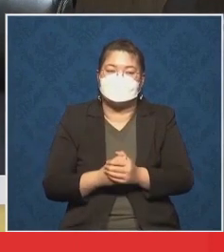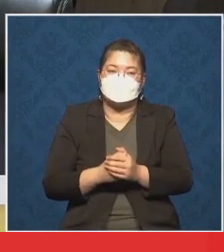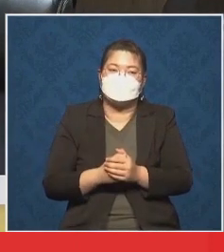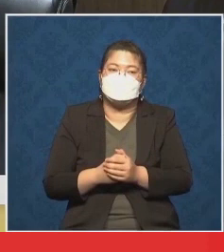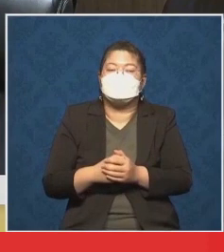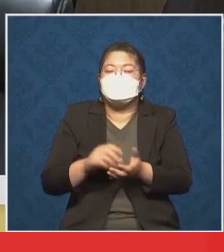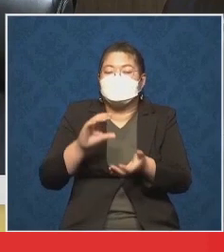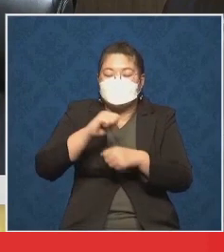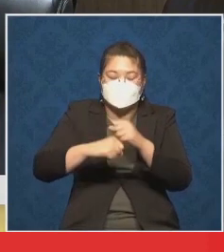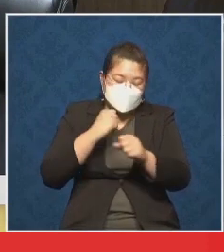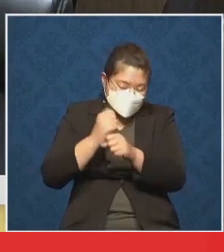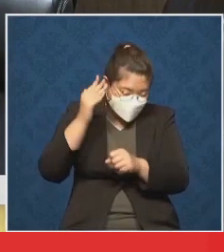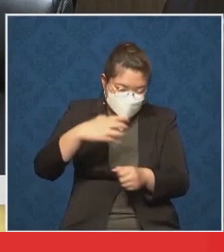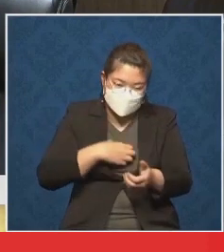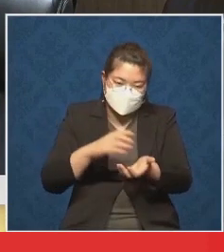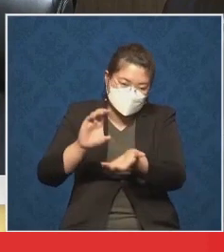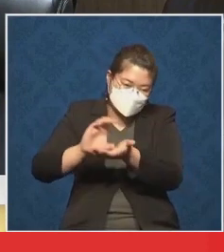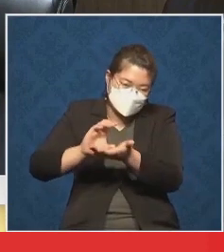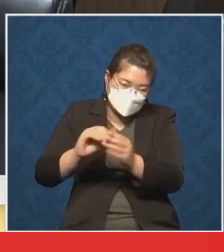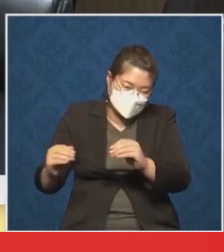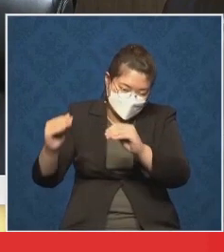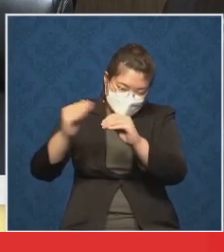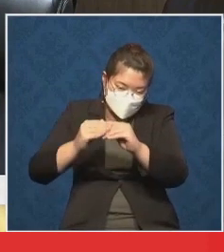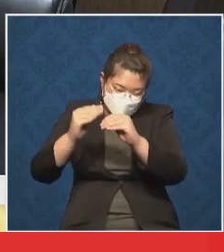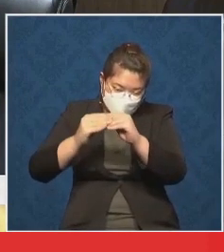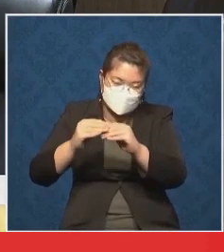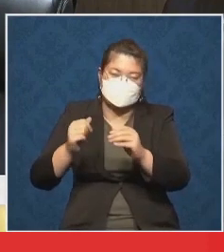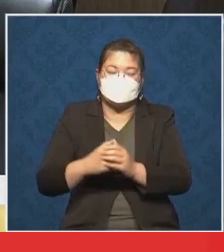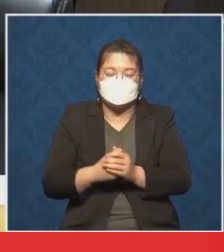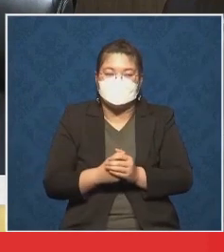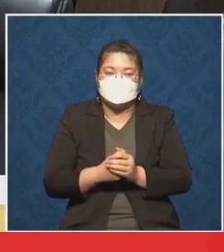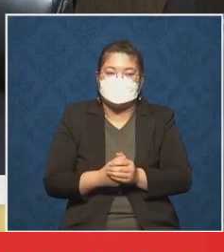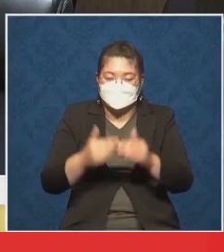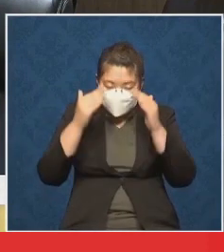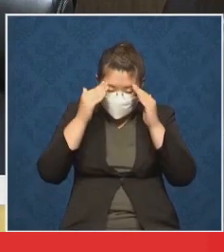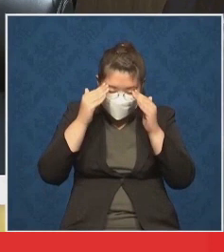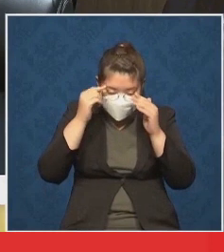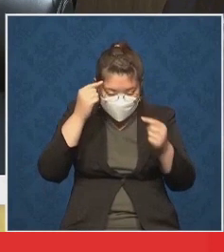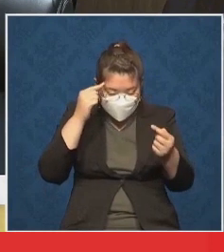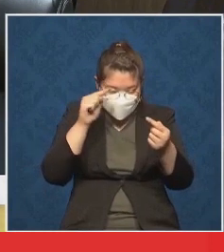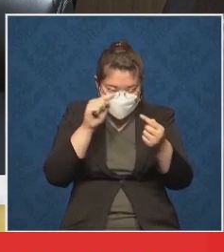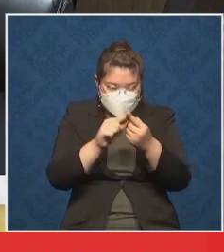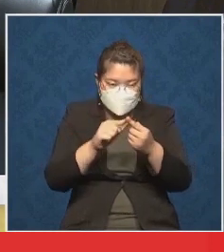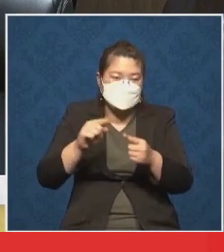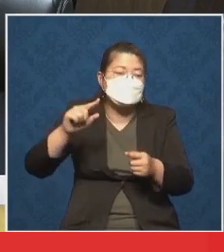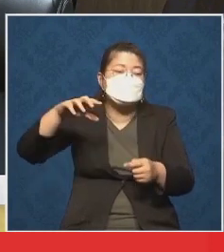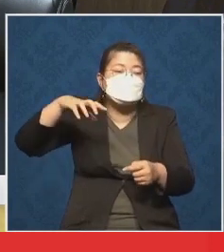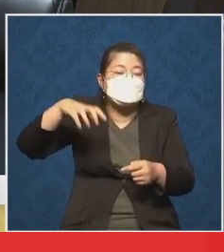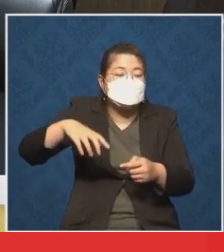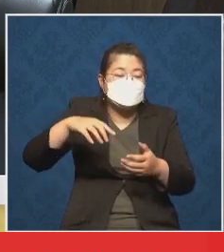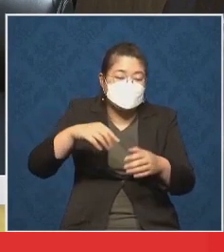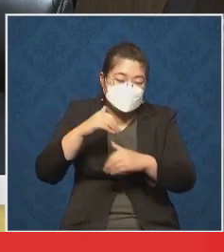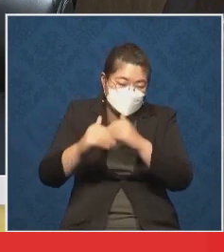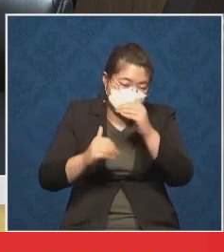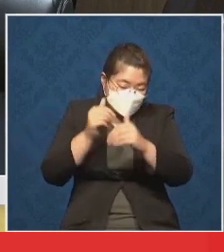ประมาณปีต่อๆไปให้มากขึ้นนะครับแล้วก็วิสัยทัศน์ของท่านเนี่ยครับสถาบันวิชาการชั้นนำด้านการพัฒนา